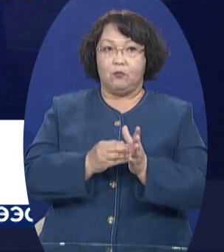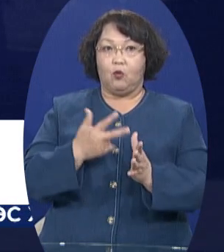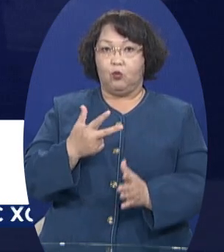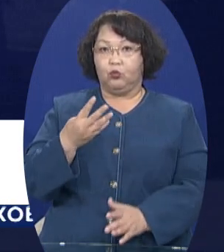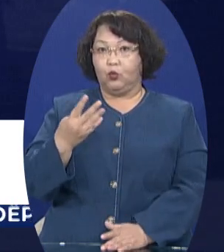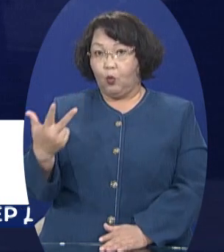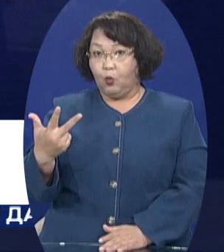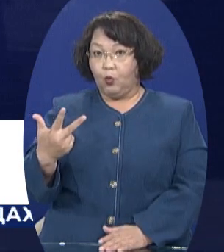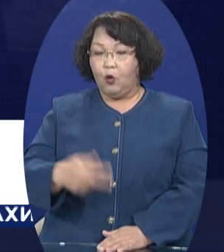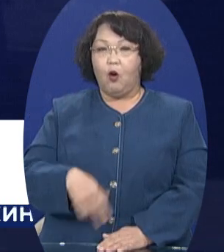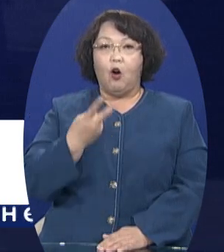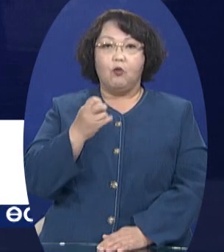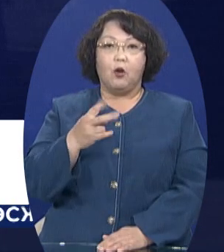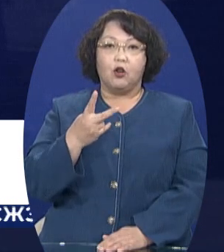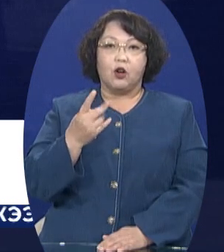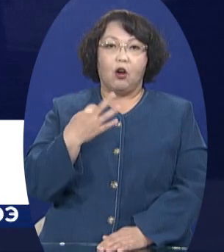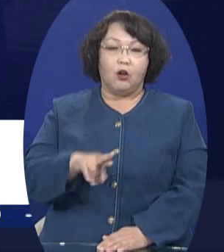88343, 2021 онд